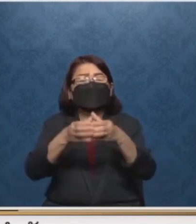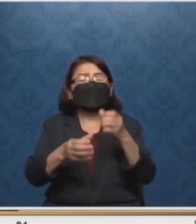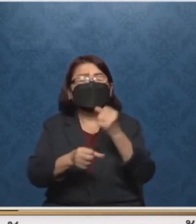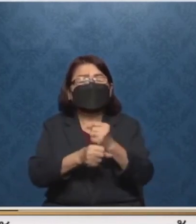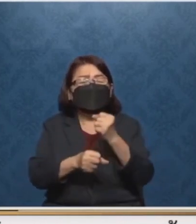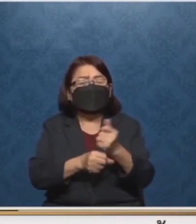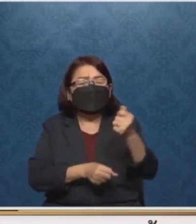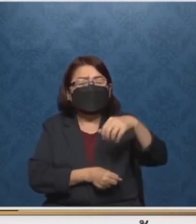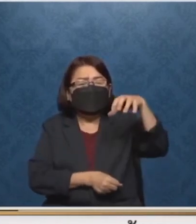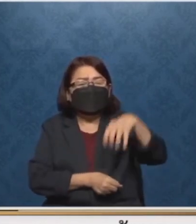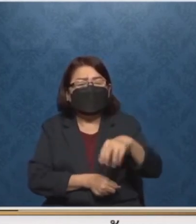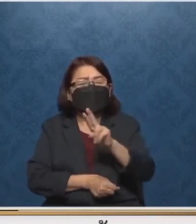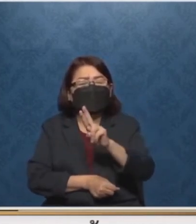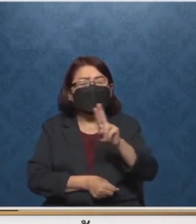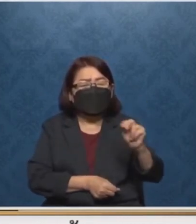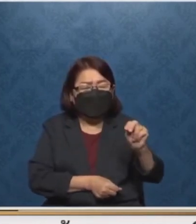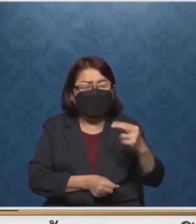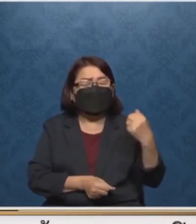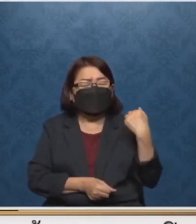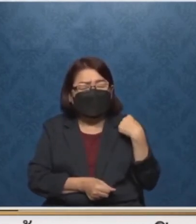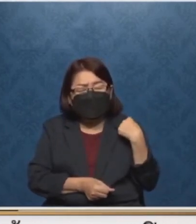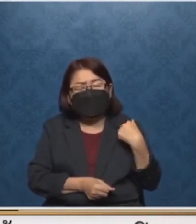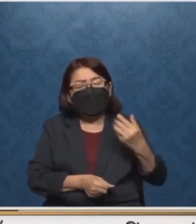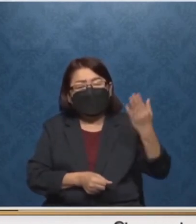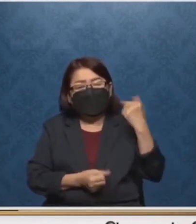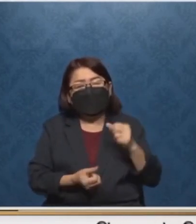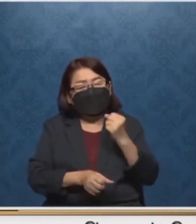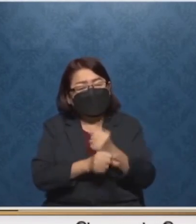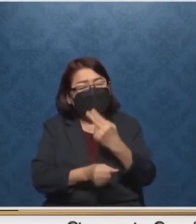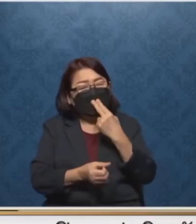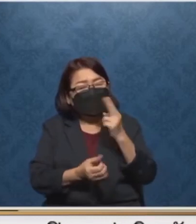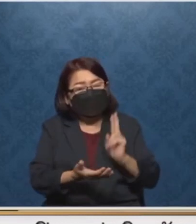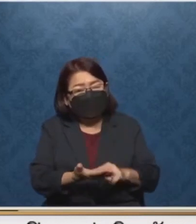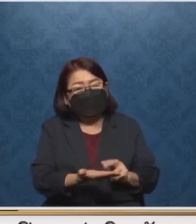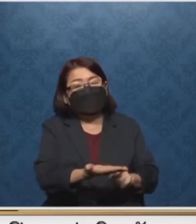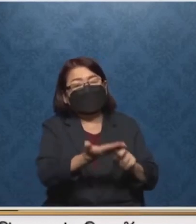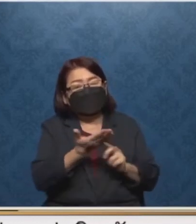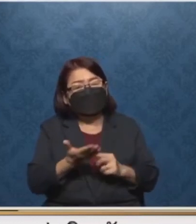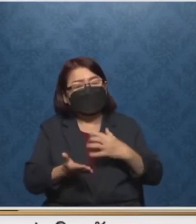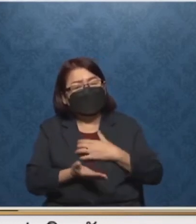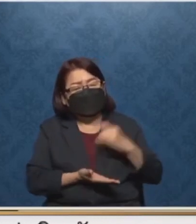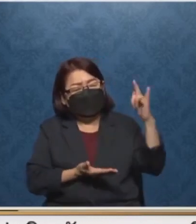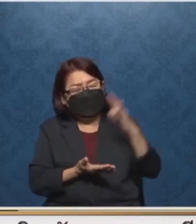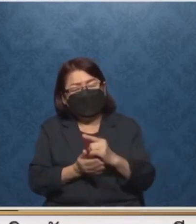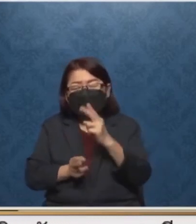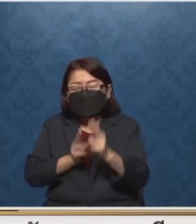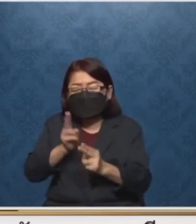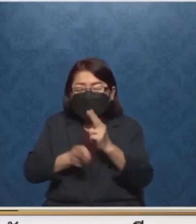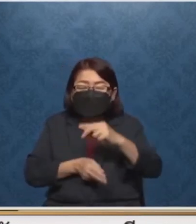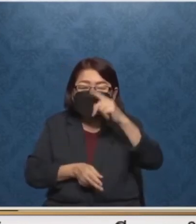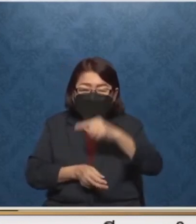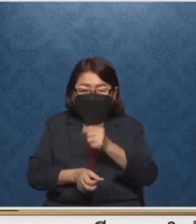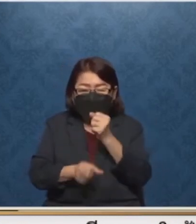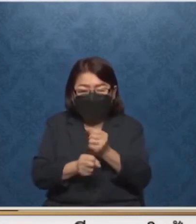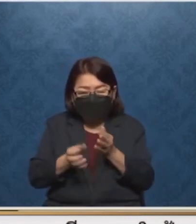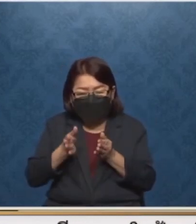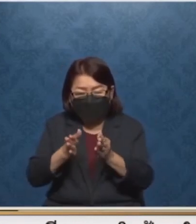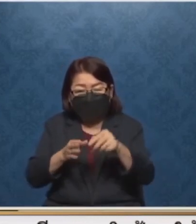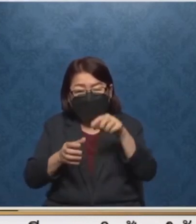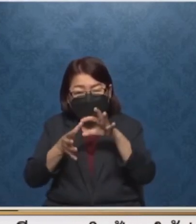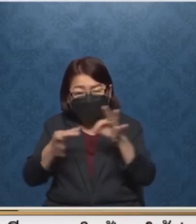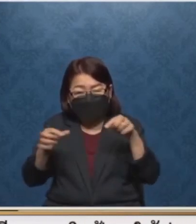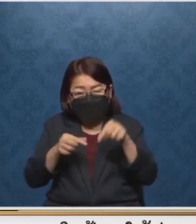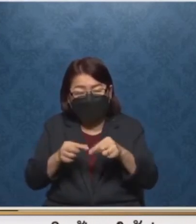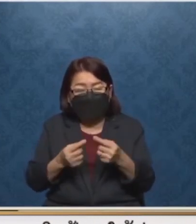ององค์การสหประชาชาตินะคะได้เคยยื่นจดหมายขอมาเยือนประเทศไทยอย่างเป็นทางการเพื่อจะทำงานด้านนี้แต่เกิดอะ